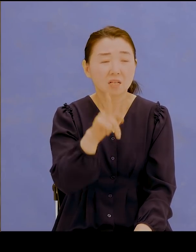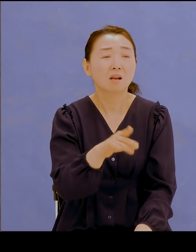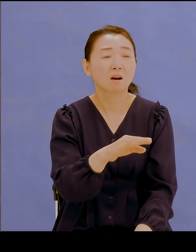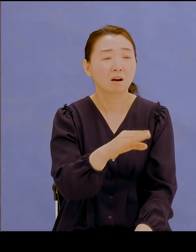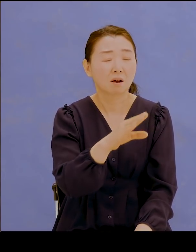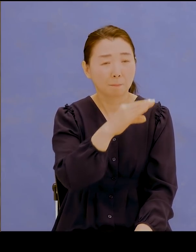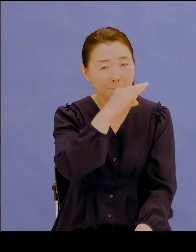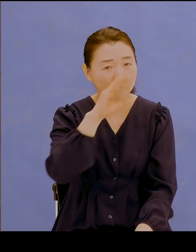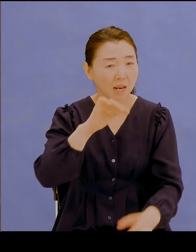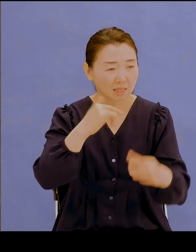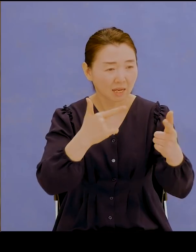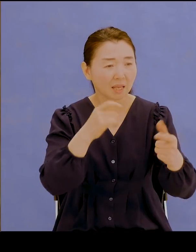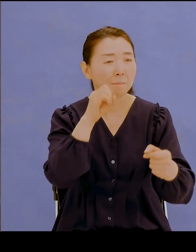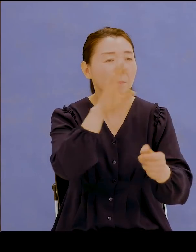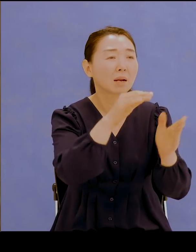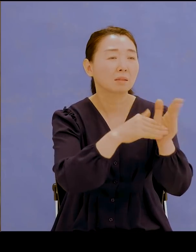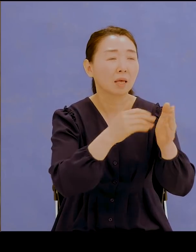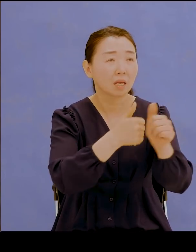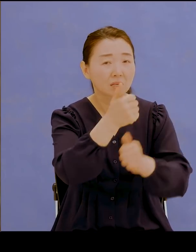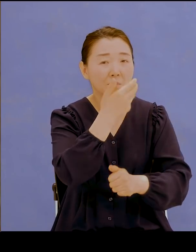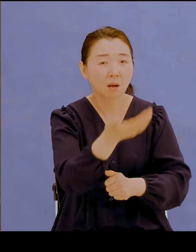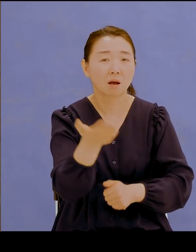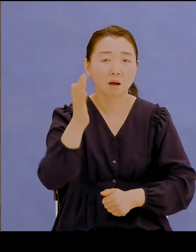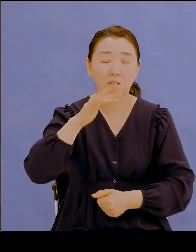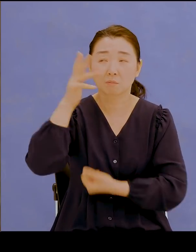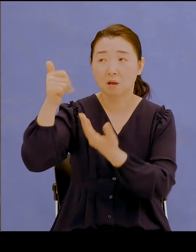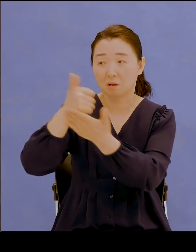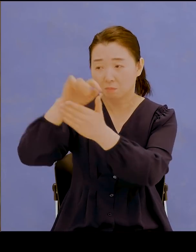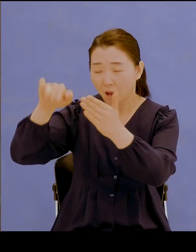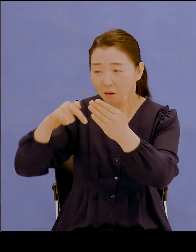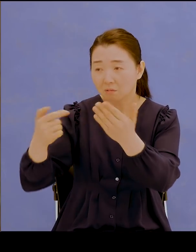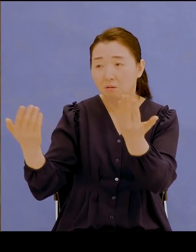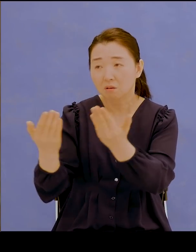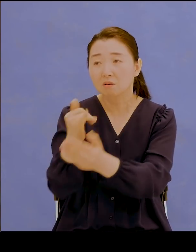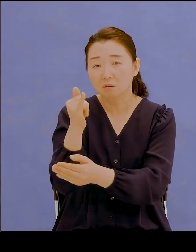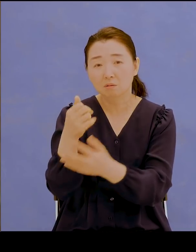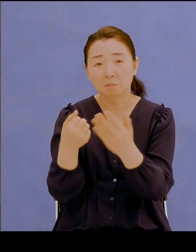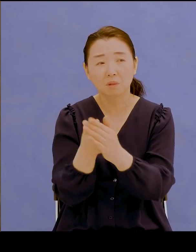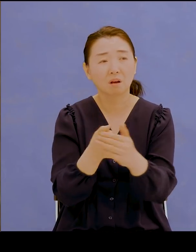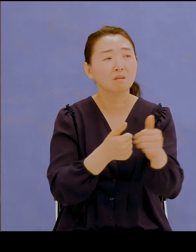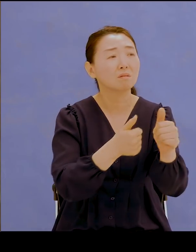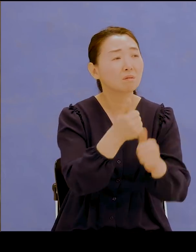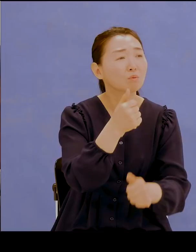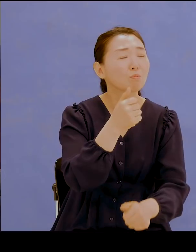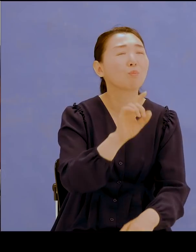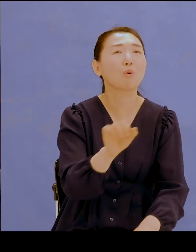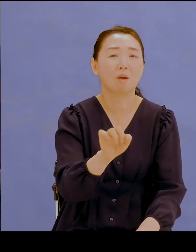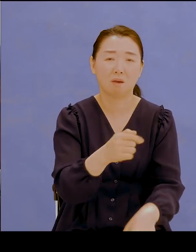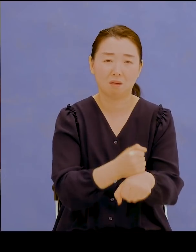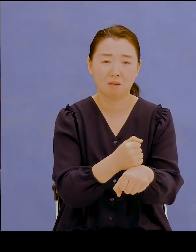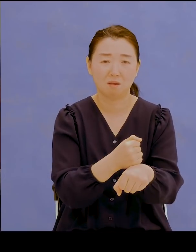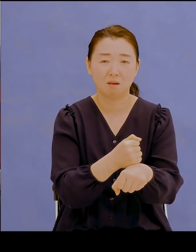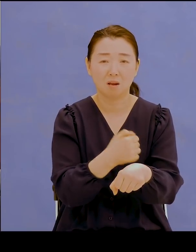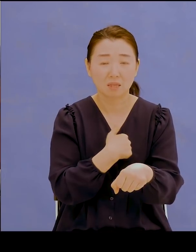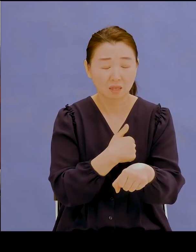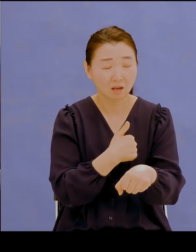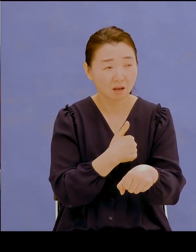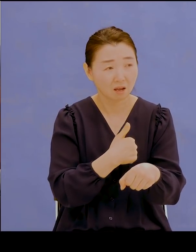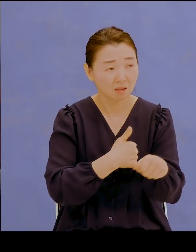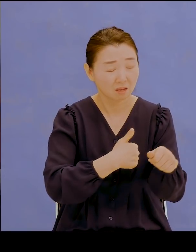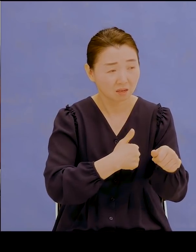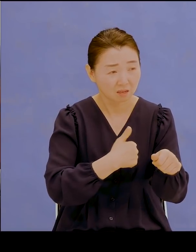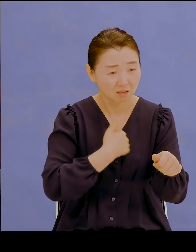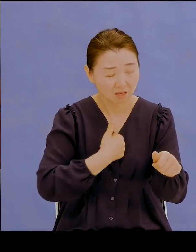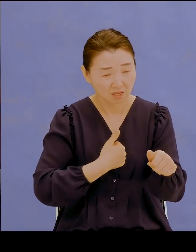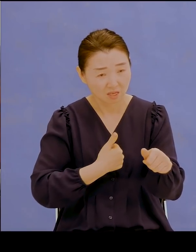말을 하면 내가 이길 수도 있어. 근데 하나님 안에서 일어나는 일이니까 내가 쟤를 이겨서 못하나? 그리고 내가 이기면 쟤가 분명히